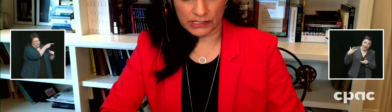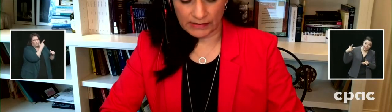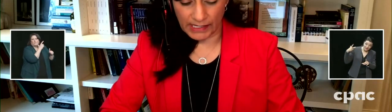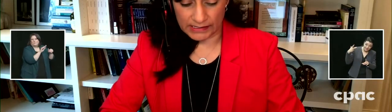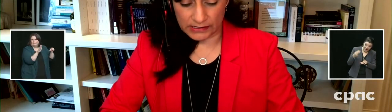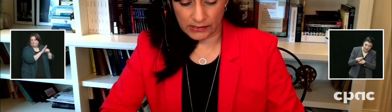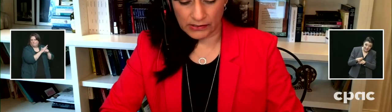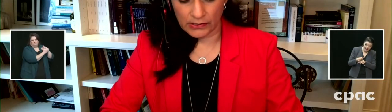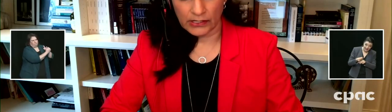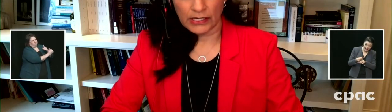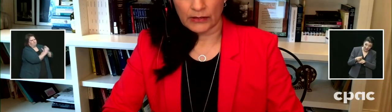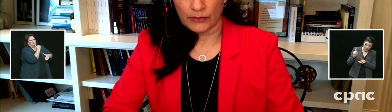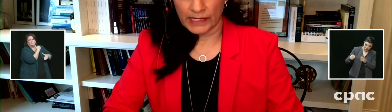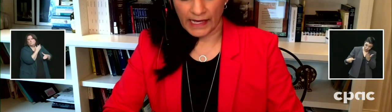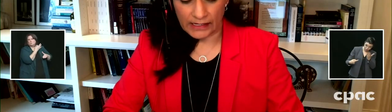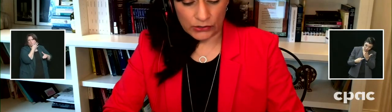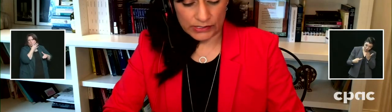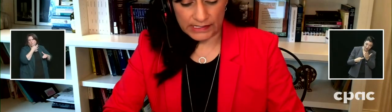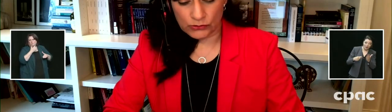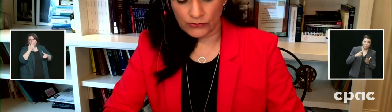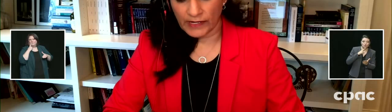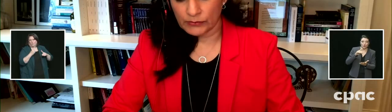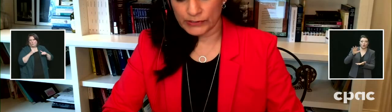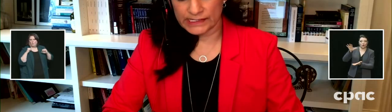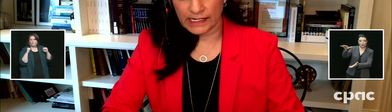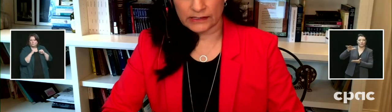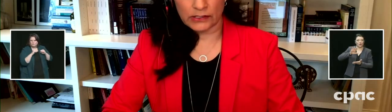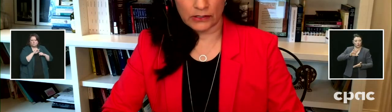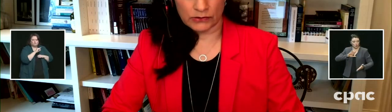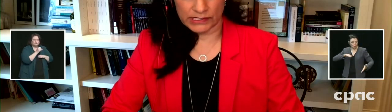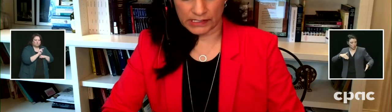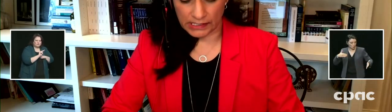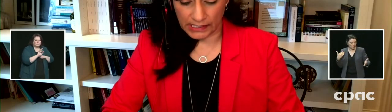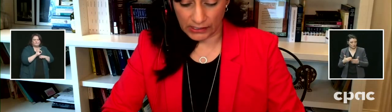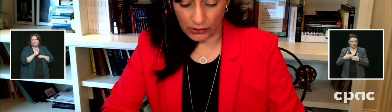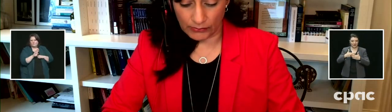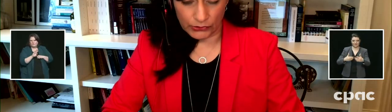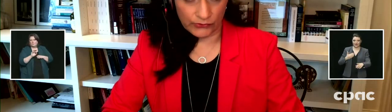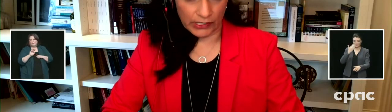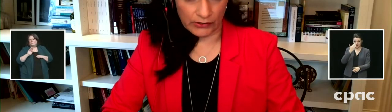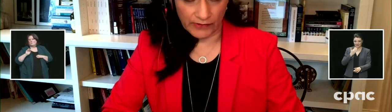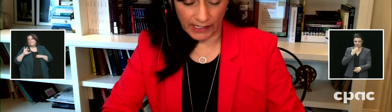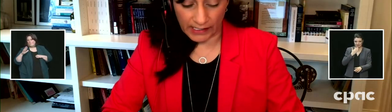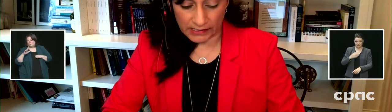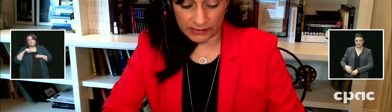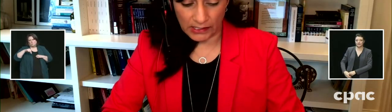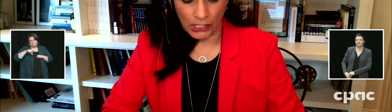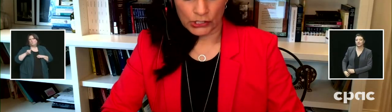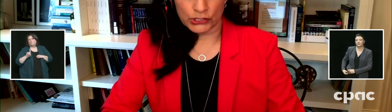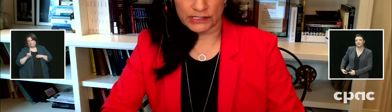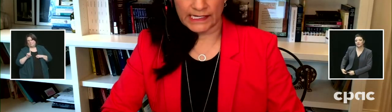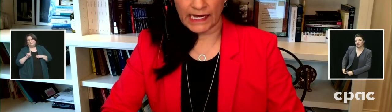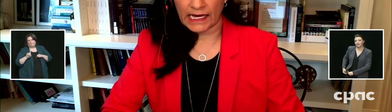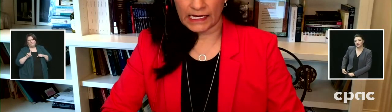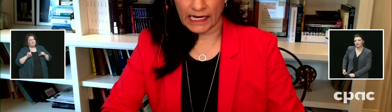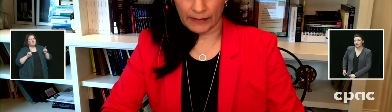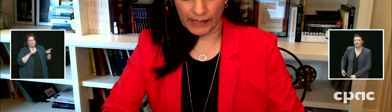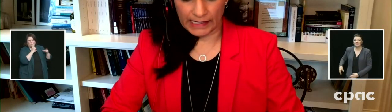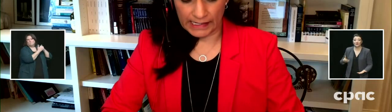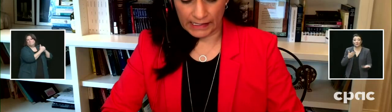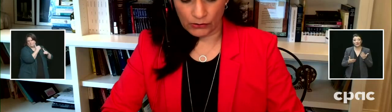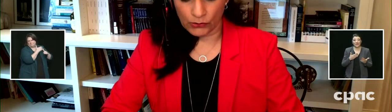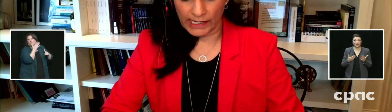ce trimestre. Bien que cette nouvelle puisse être considérée comme une reverse, je tiens